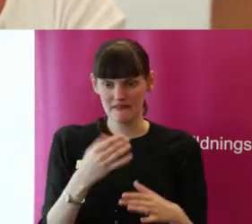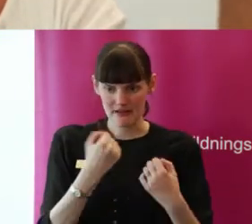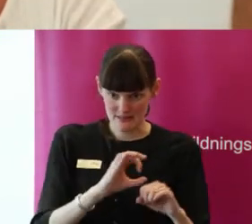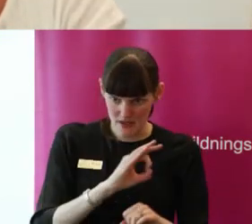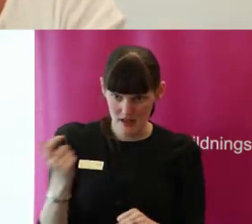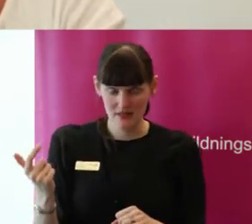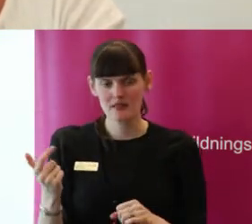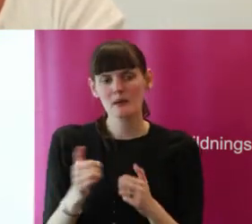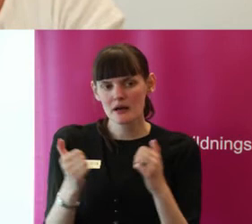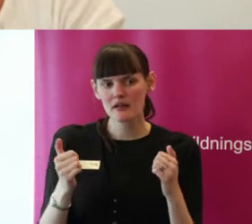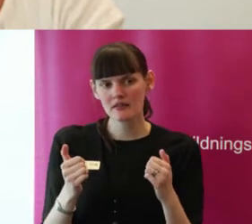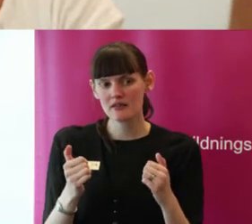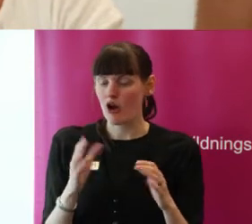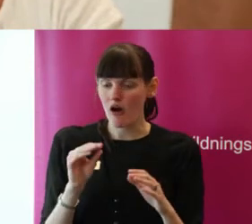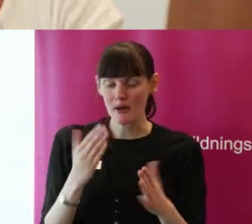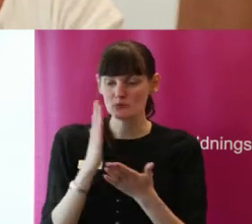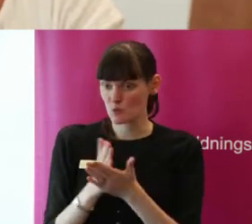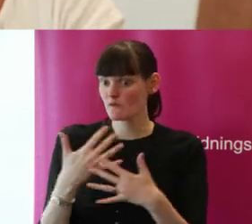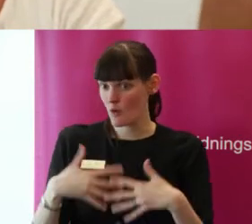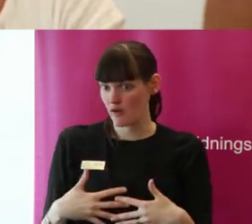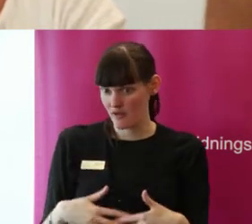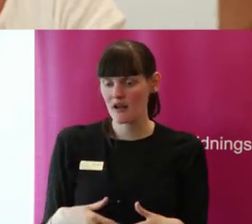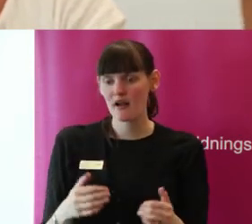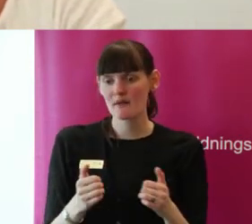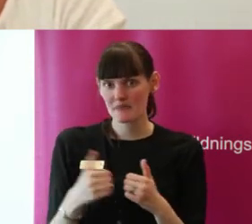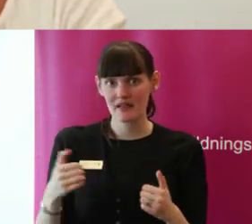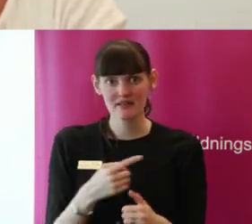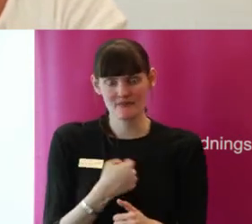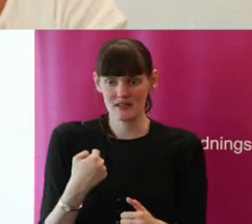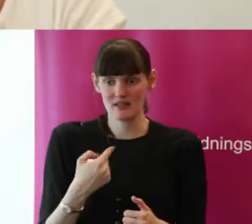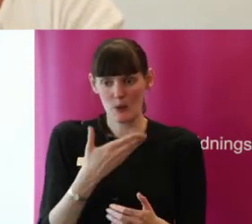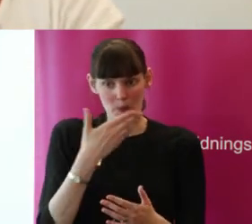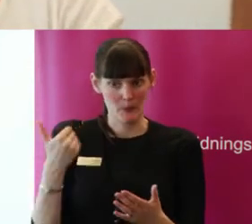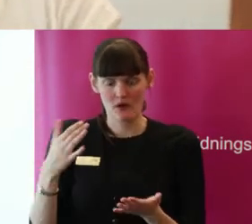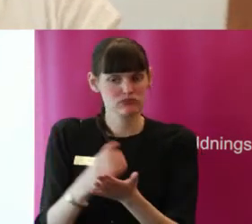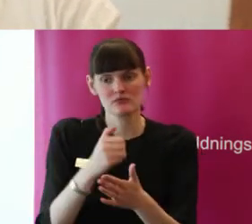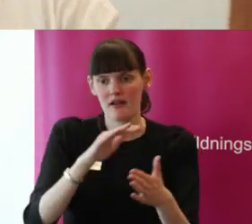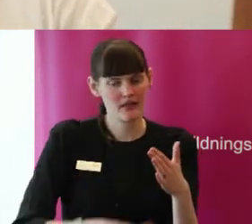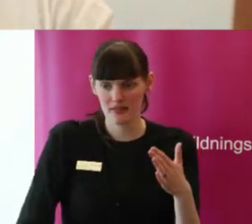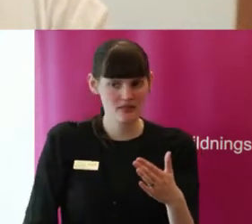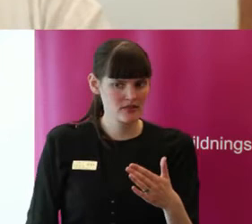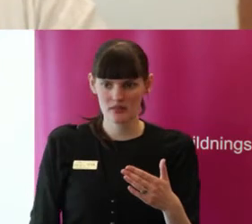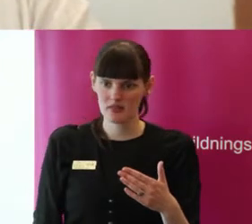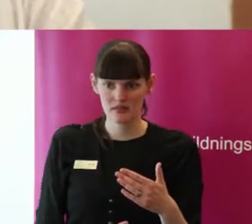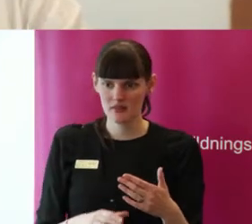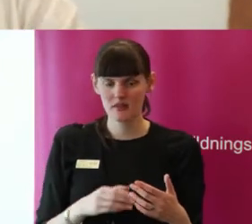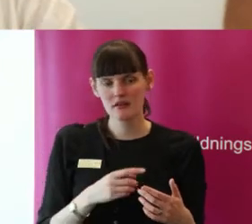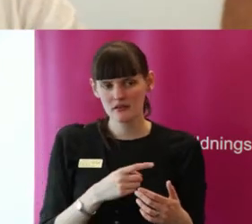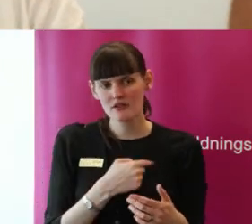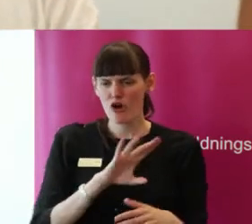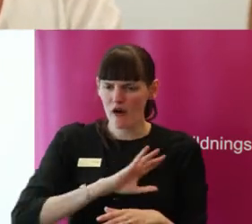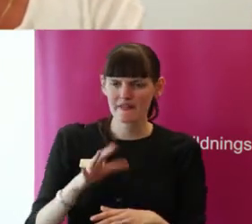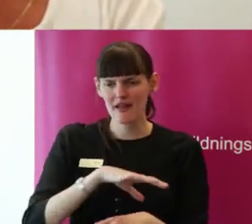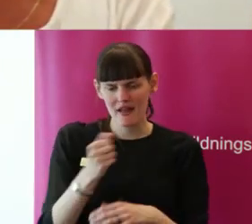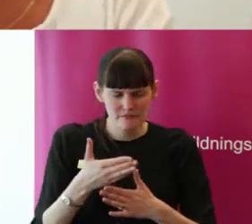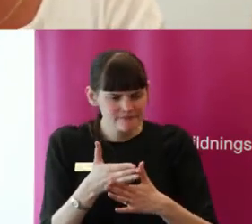verksamheten. Så att visst går det, men det kan jag säga att det har vi inte än. Vi har inte hela det spektrumet, utan vi